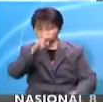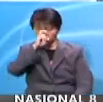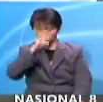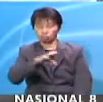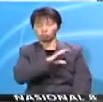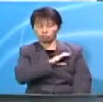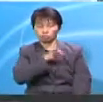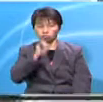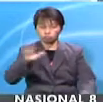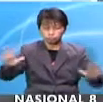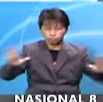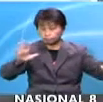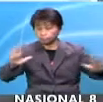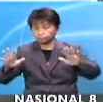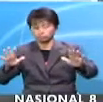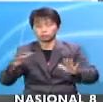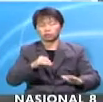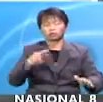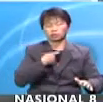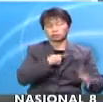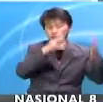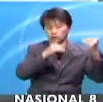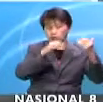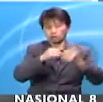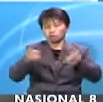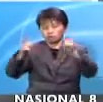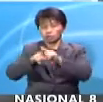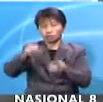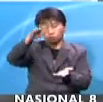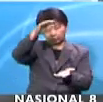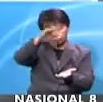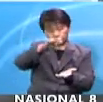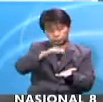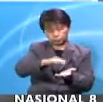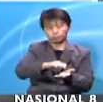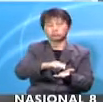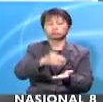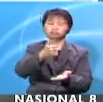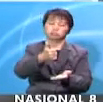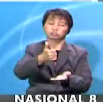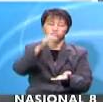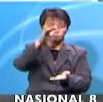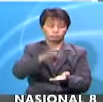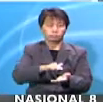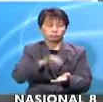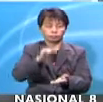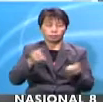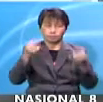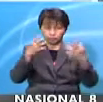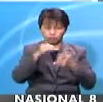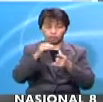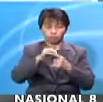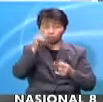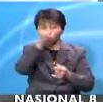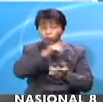dapat mengawal dan kita harap juga pelakunya penurunan yang banyak ataupun